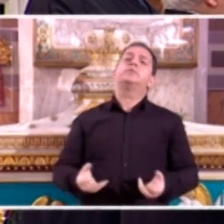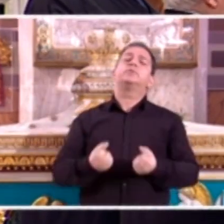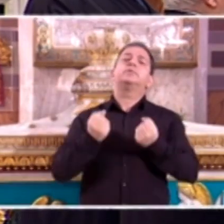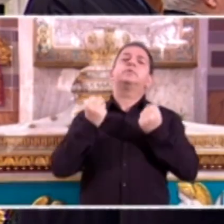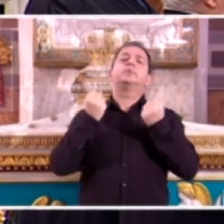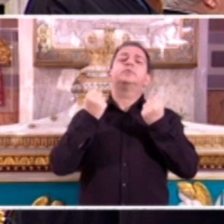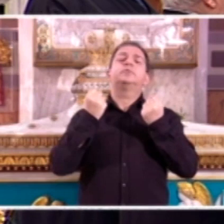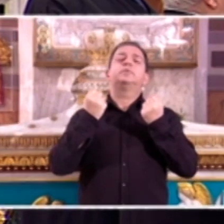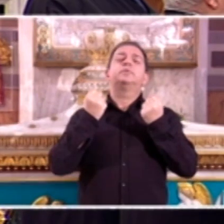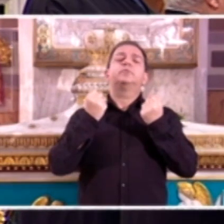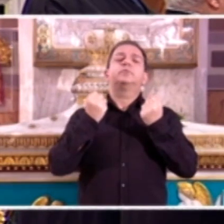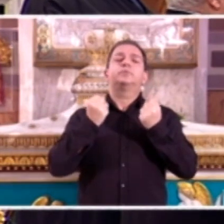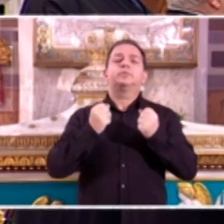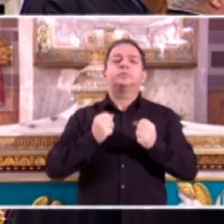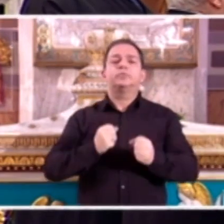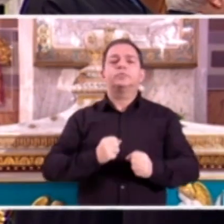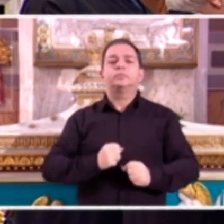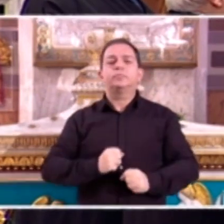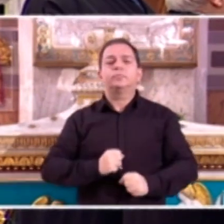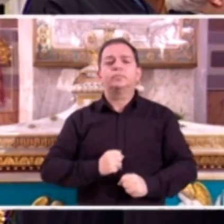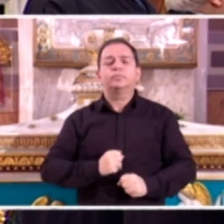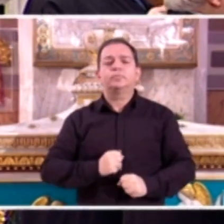τας ψυχάς